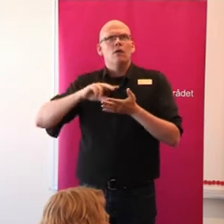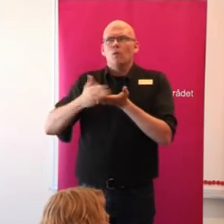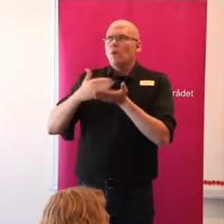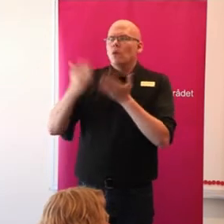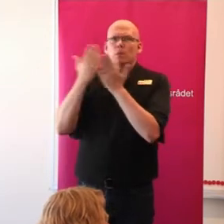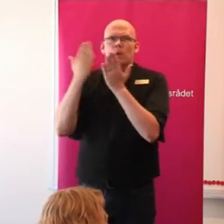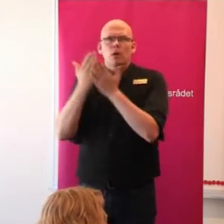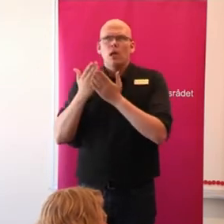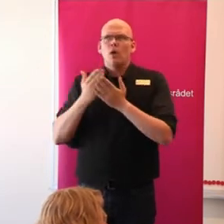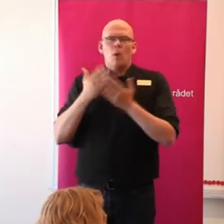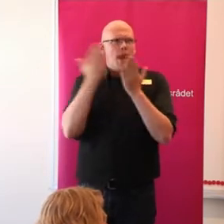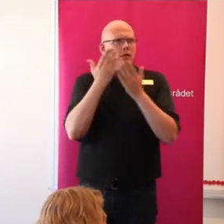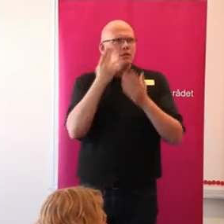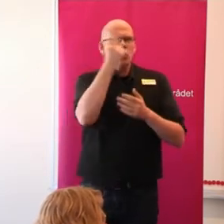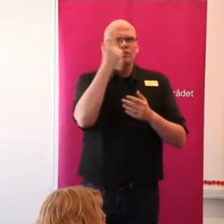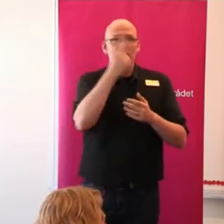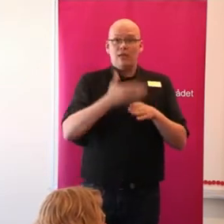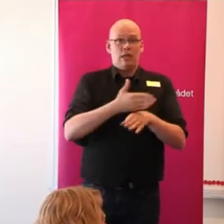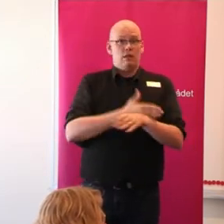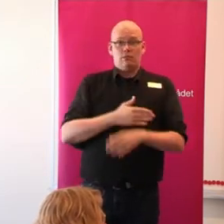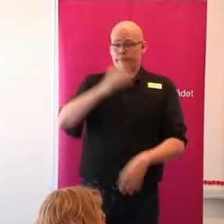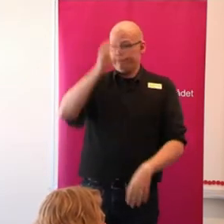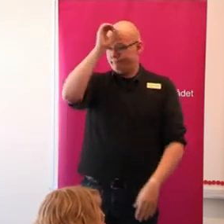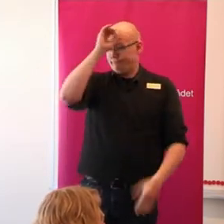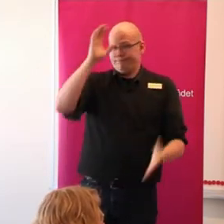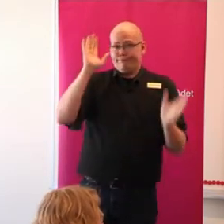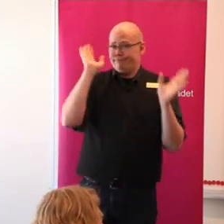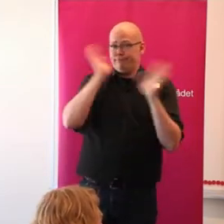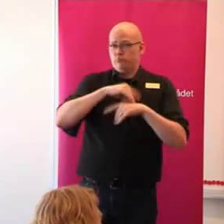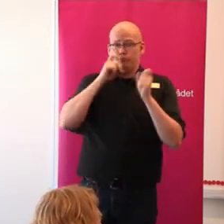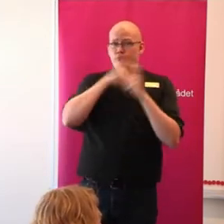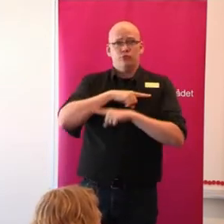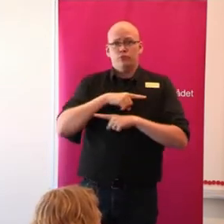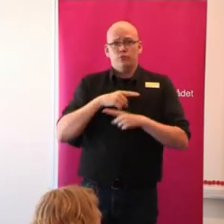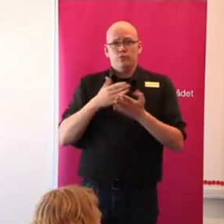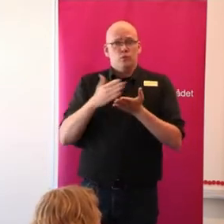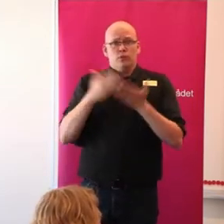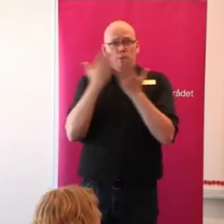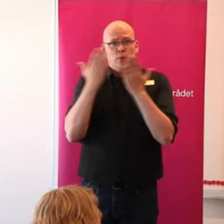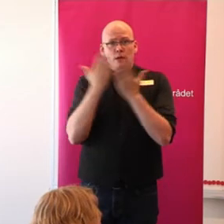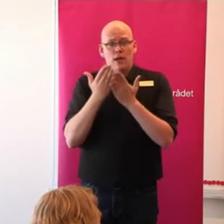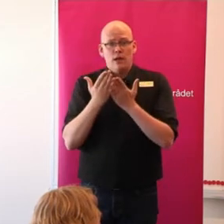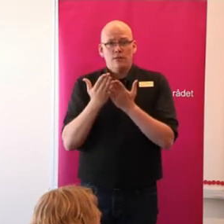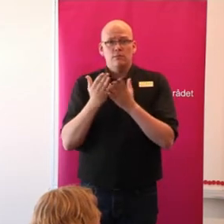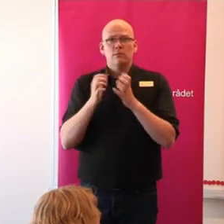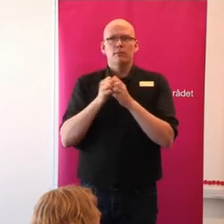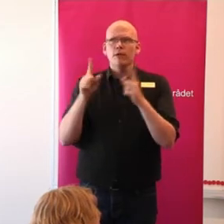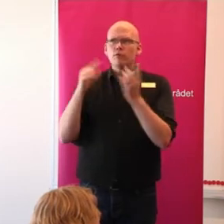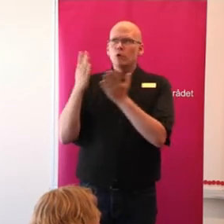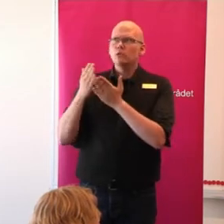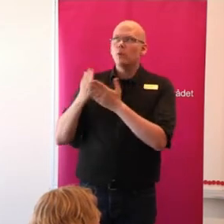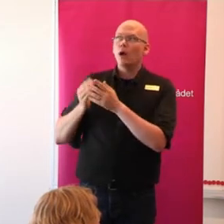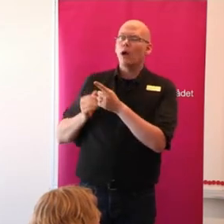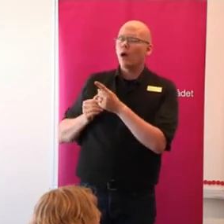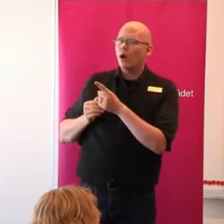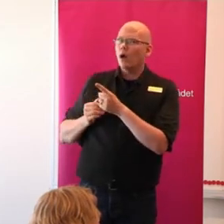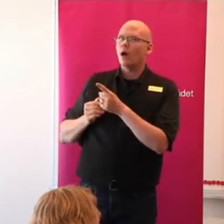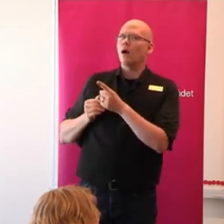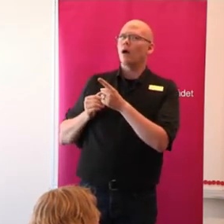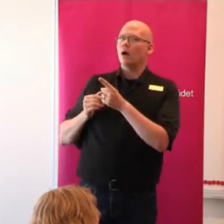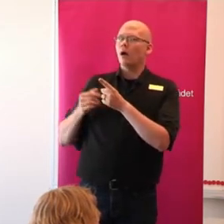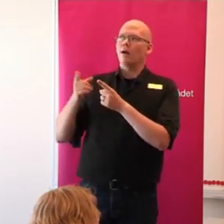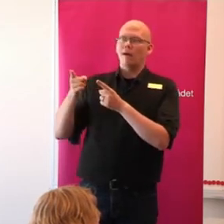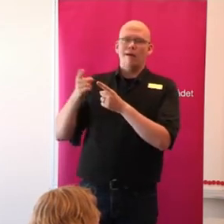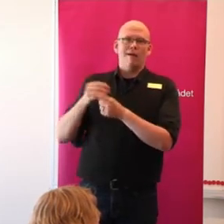på universitetet hade liksom inte varit en tanke för mig när jag växte upp. Men Men folkhögskolan fick mig att inse att det här är